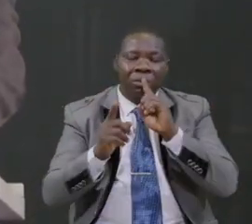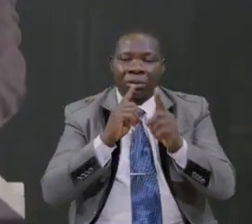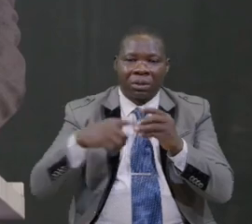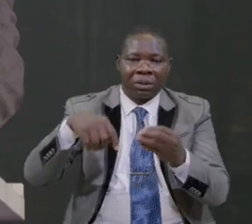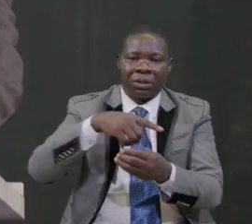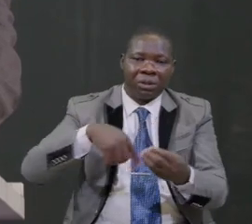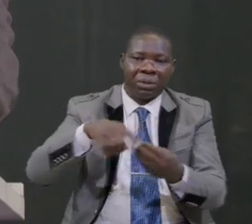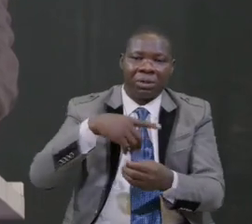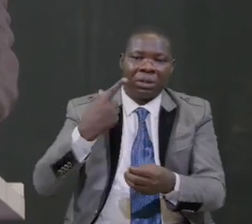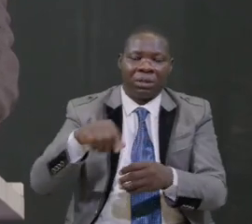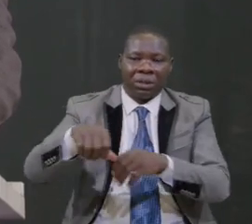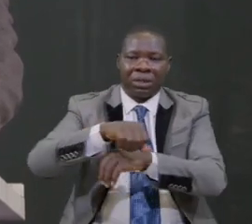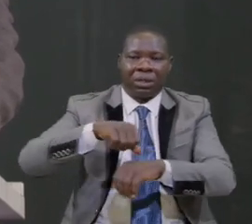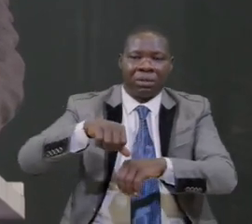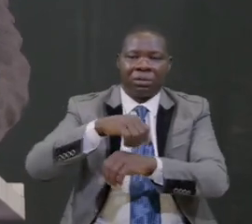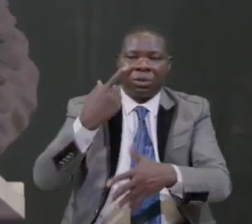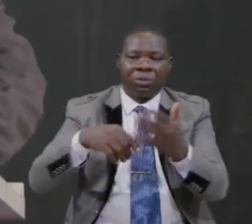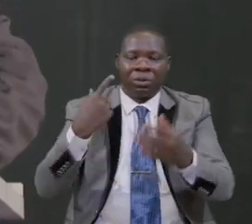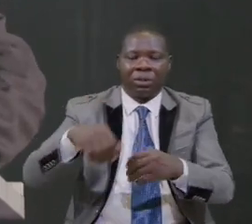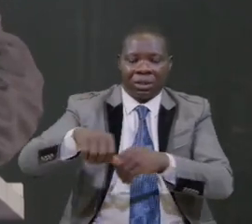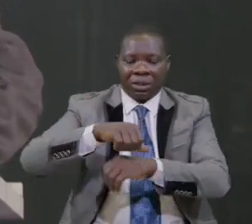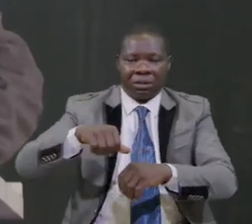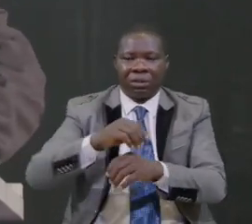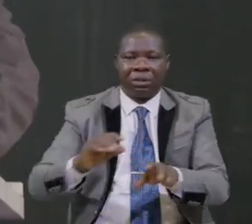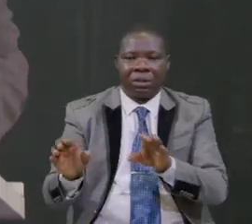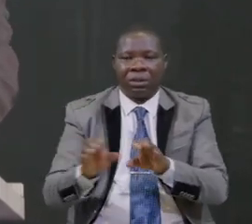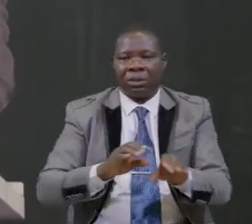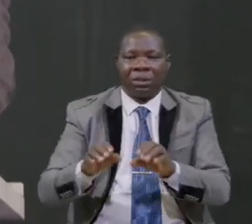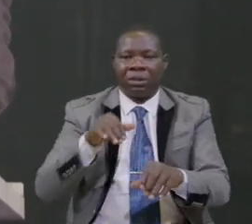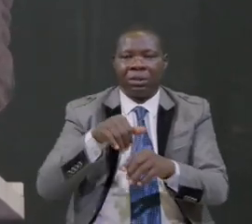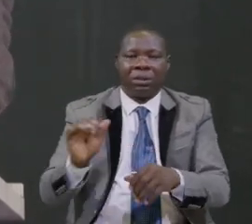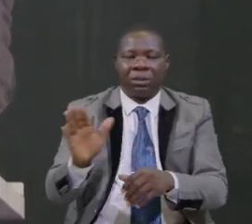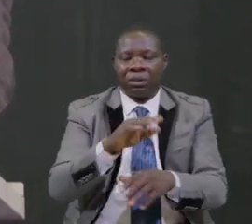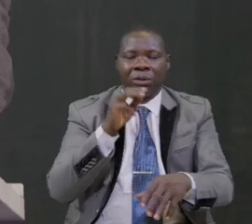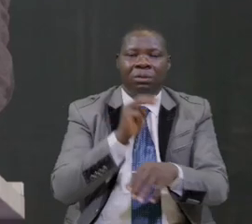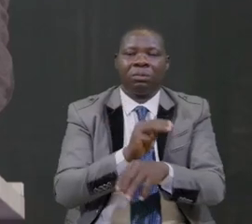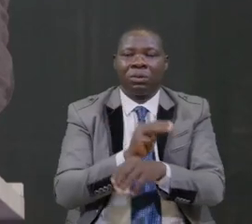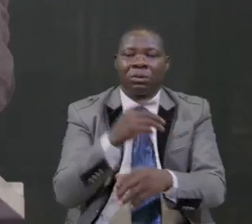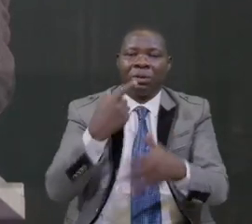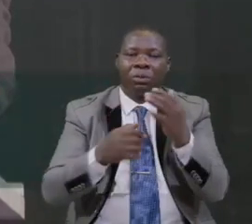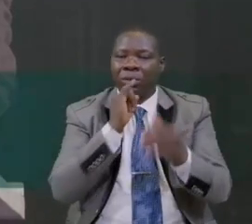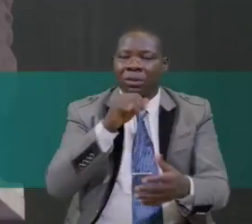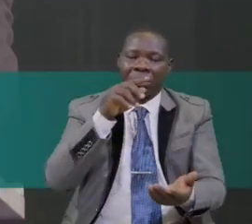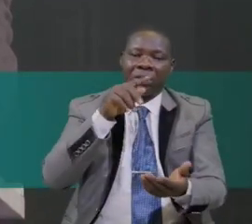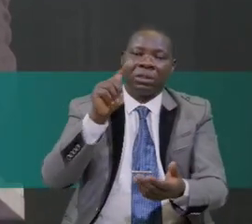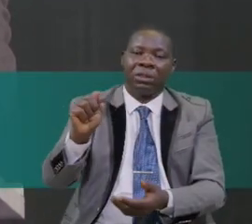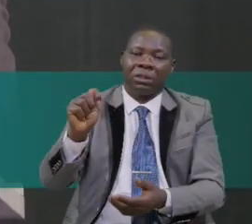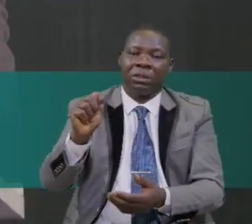Je parle de l'onction, ce que l'onction fait dans votre ministère. Le T c'est quoi?